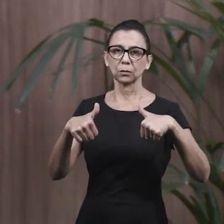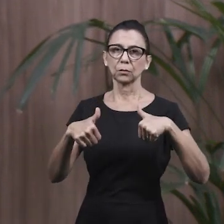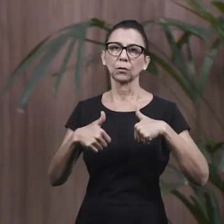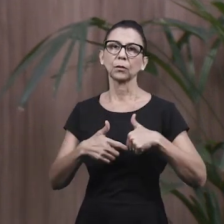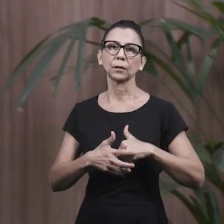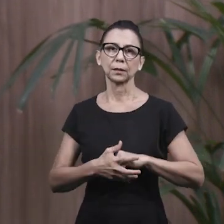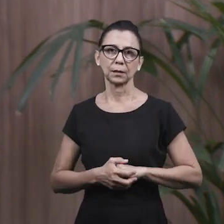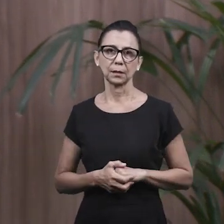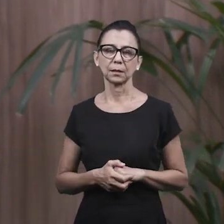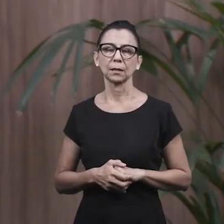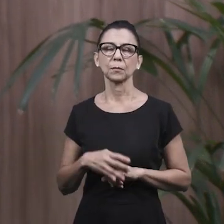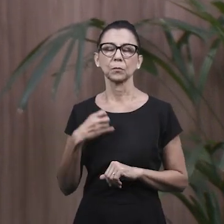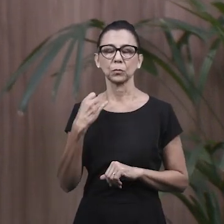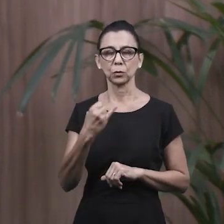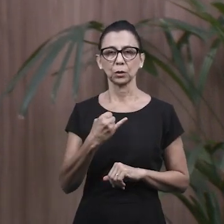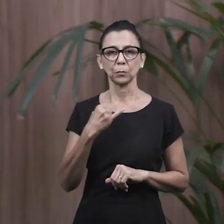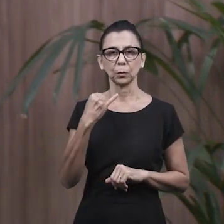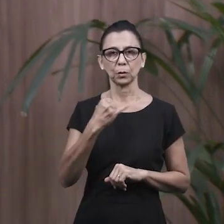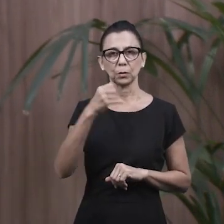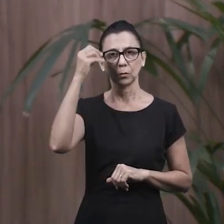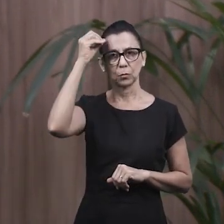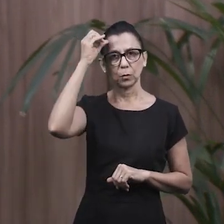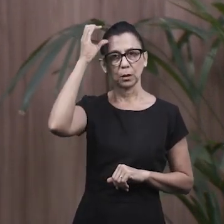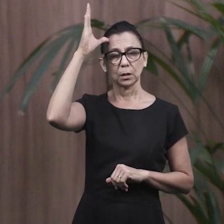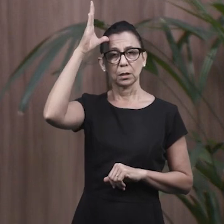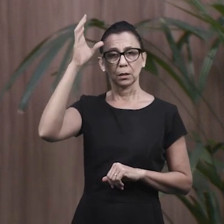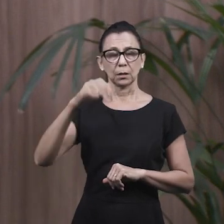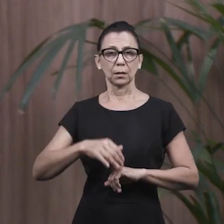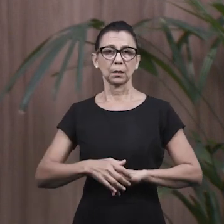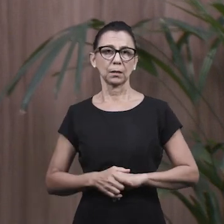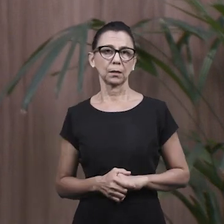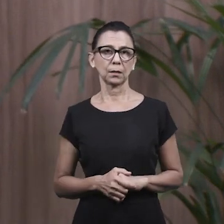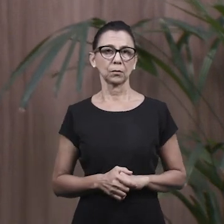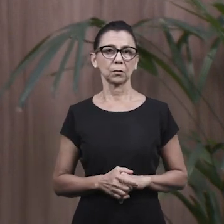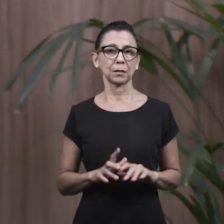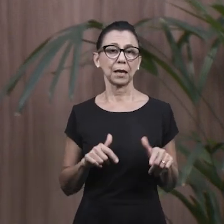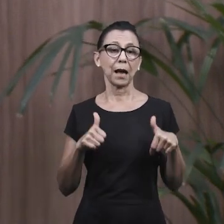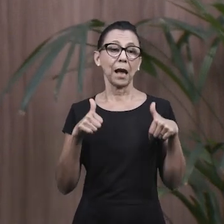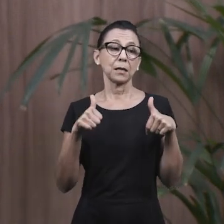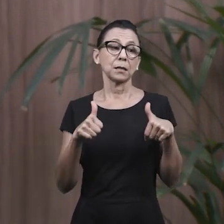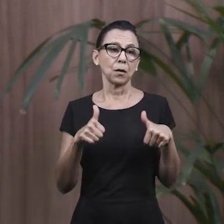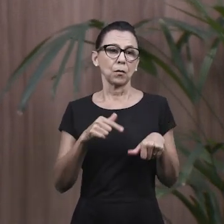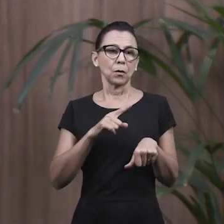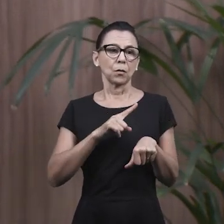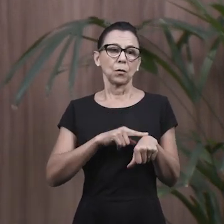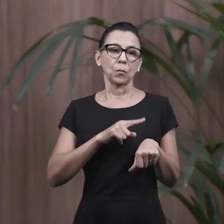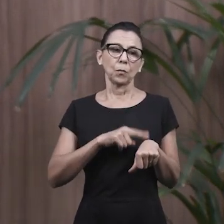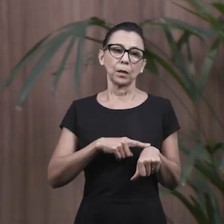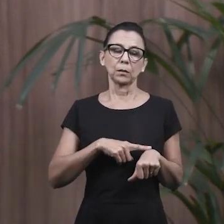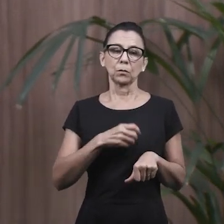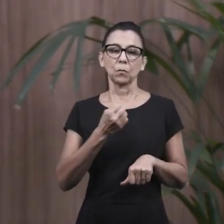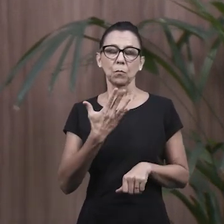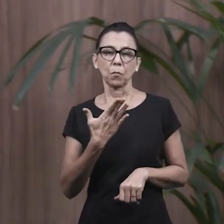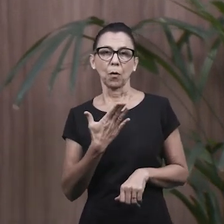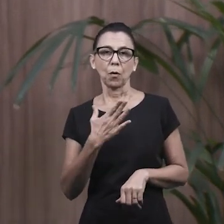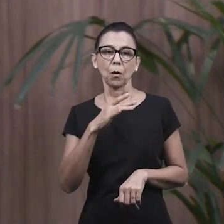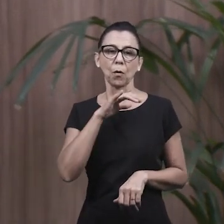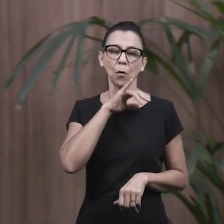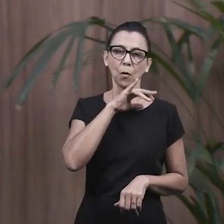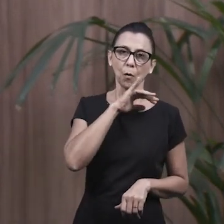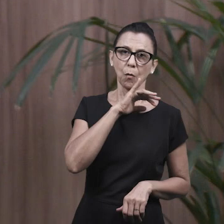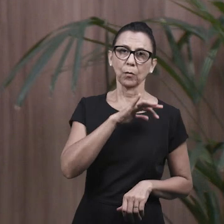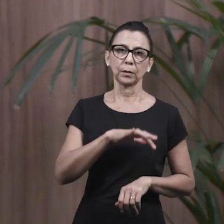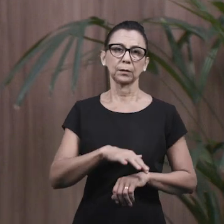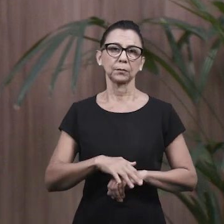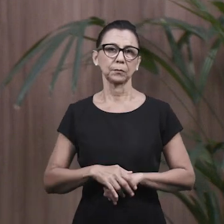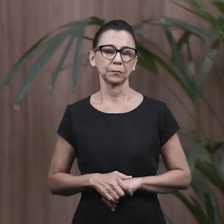notre haute connaissance, l'analyse de notre posture devant des diverses situations de la vie, la recherche de notre bien-être au présent, avec